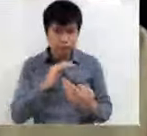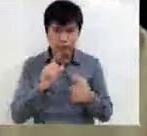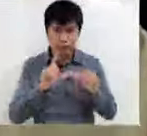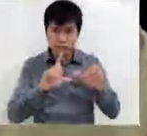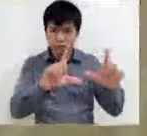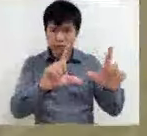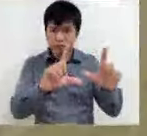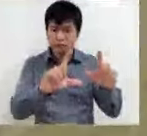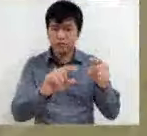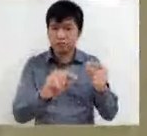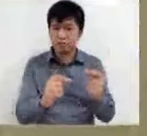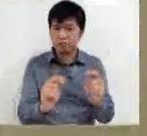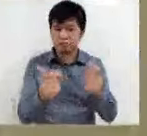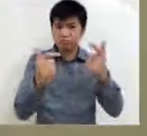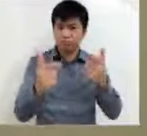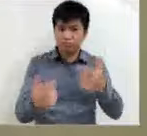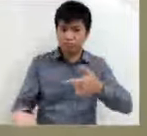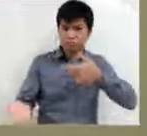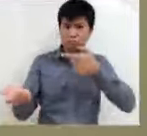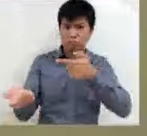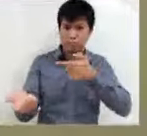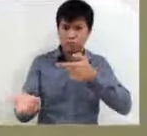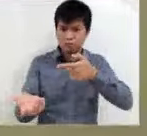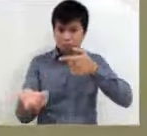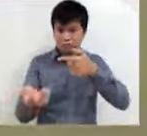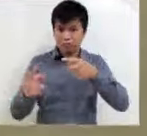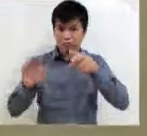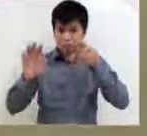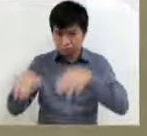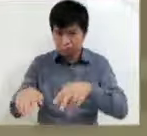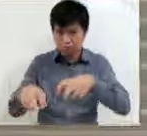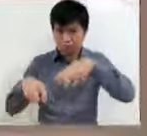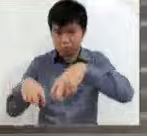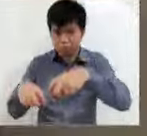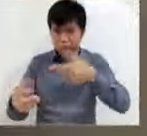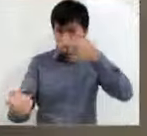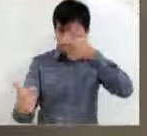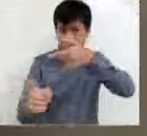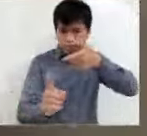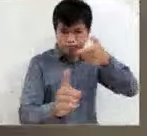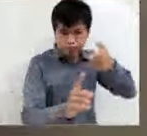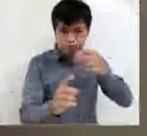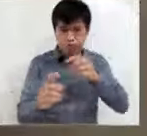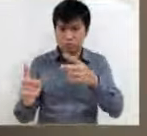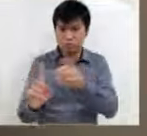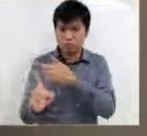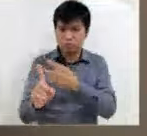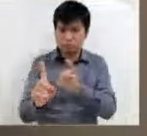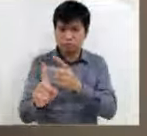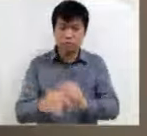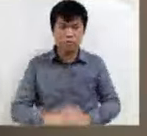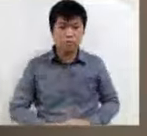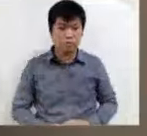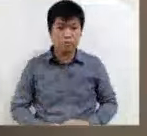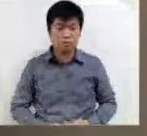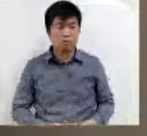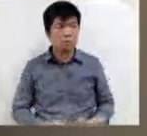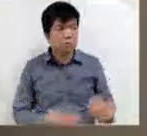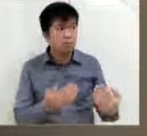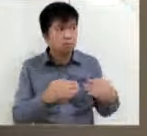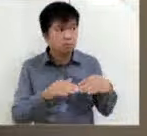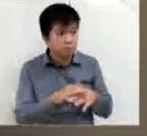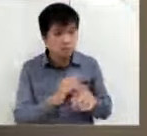ang bake shop. Pinaluhod at tinutukan ng baril ang mga biktima. Unang-una po nilang pumasok sa amin, akala mo talaga